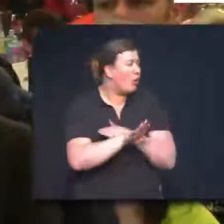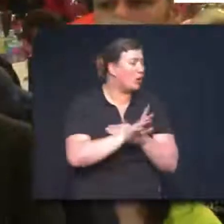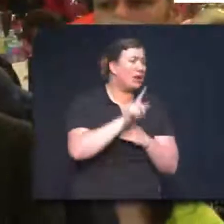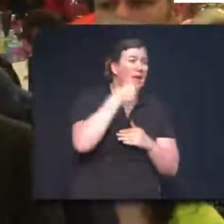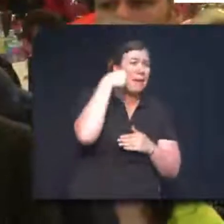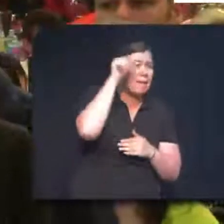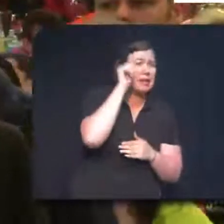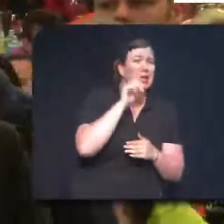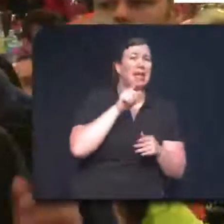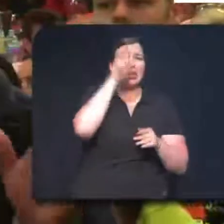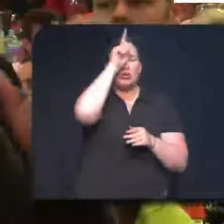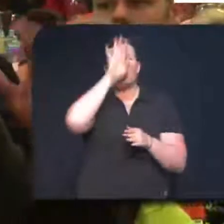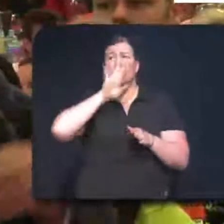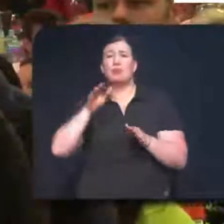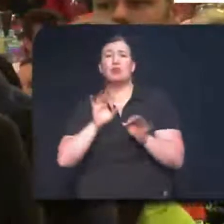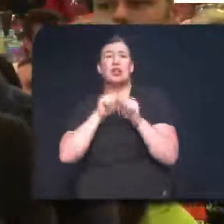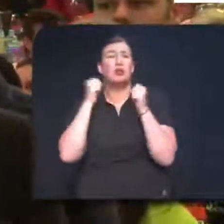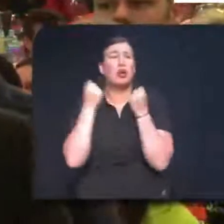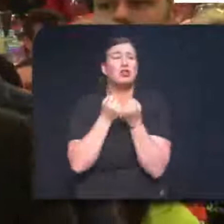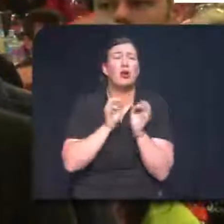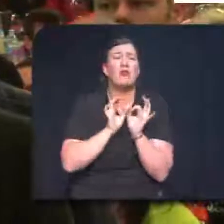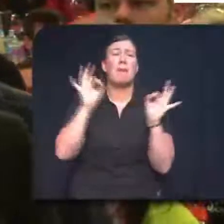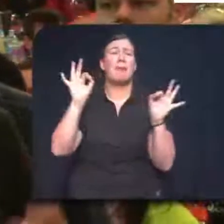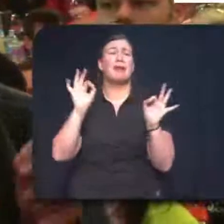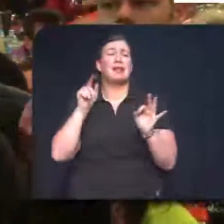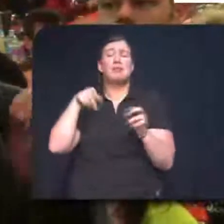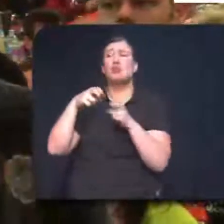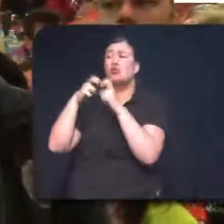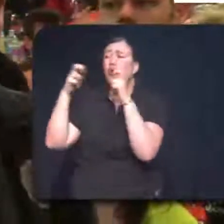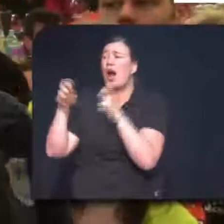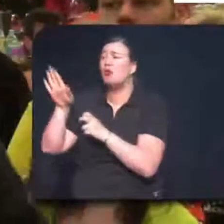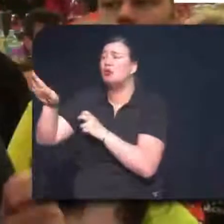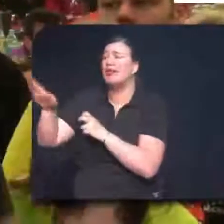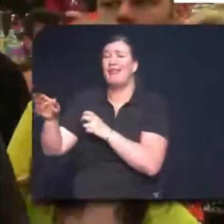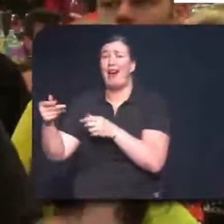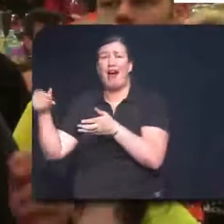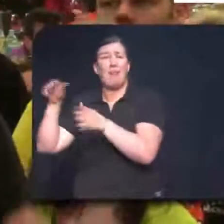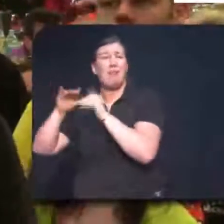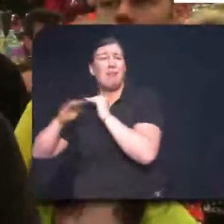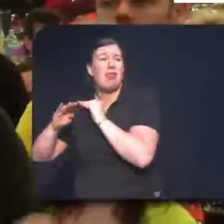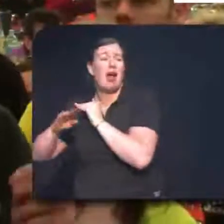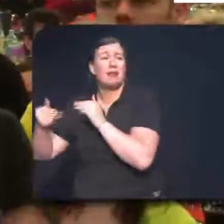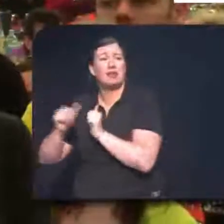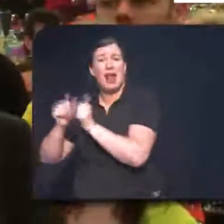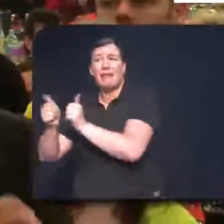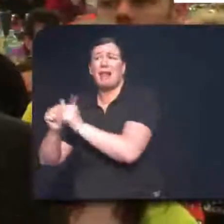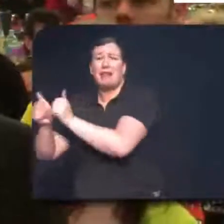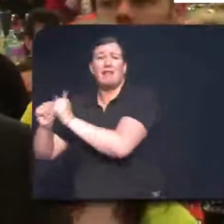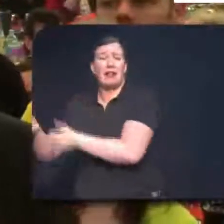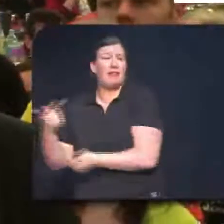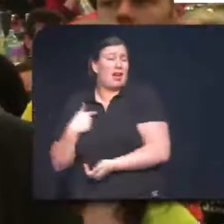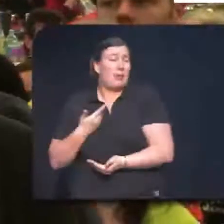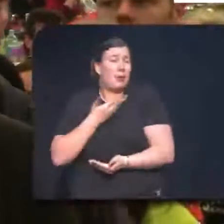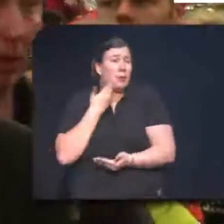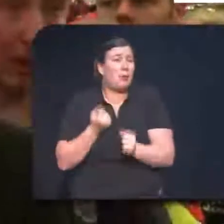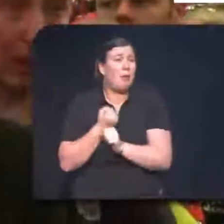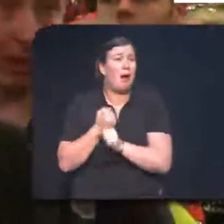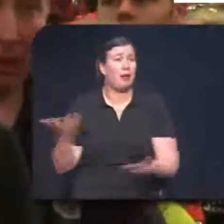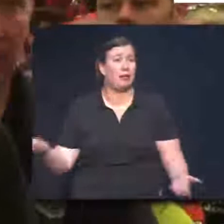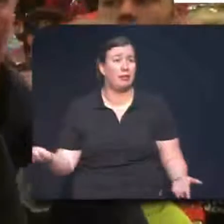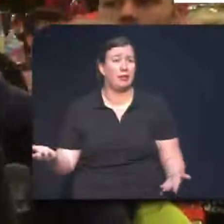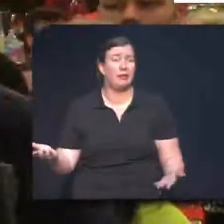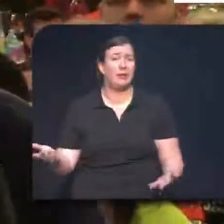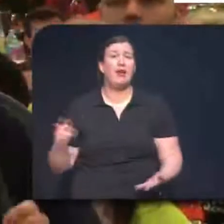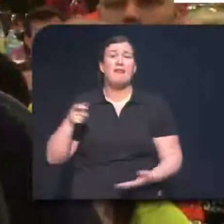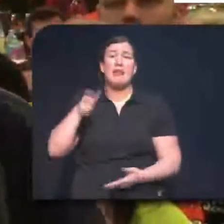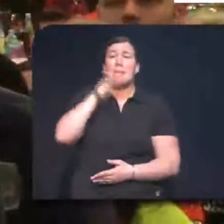insgesamt verbessern müssen man müsste den Leuten doch zu Hause helfen und es passiert nicht nur wenn wir dafür sorgen dass Menschen die in Not geraten